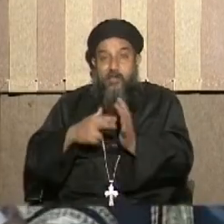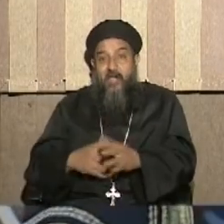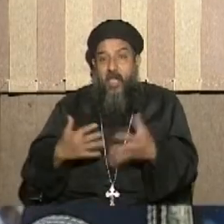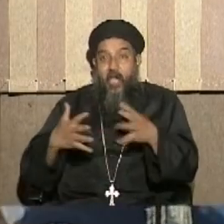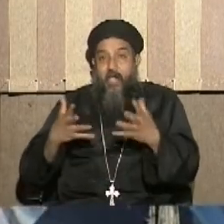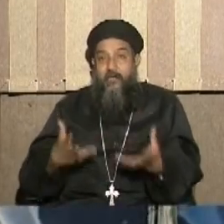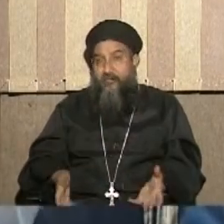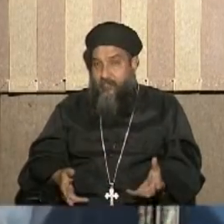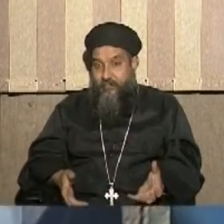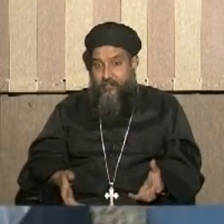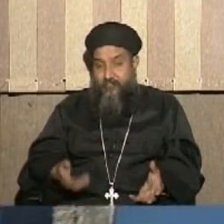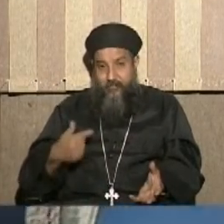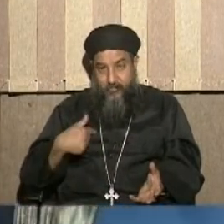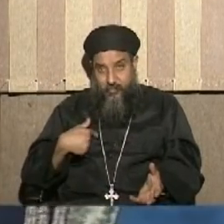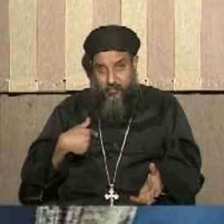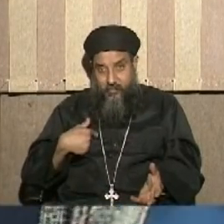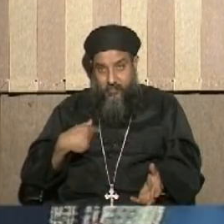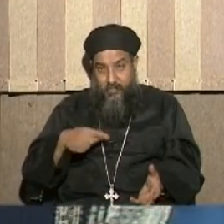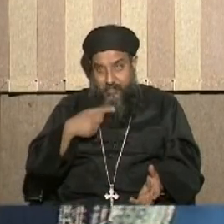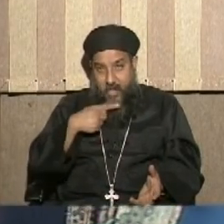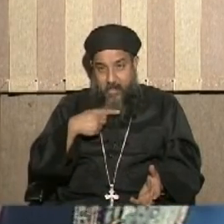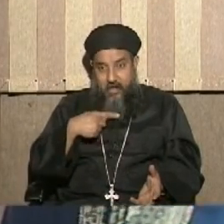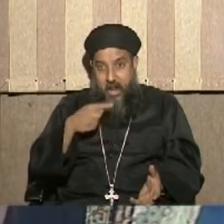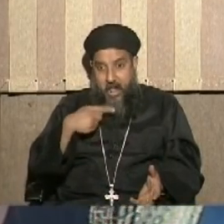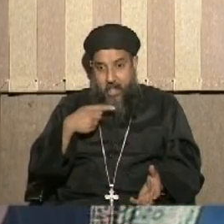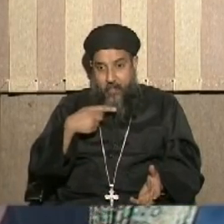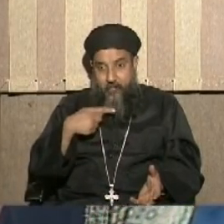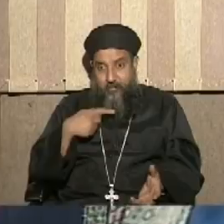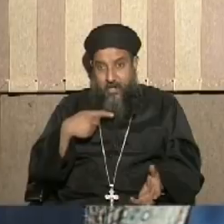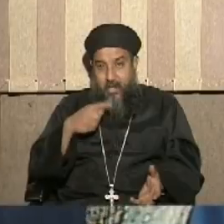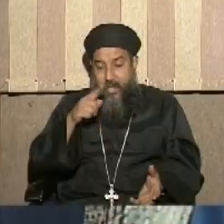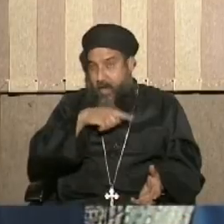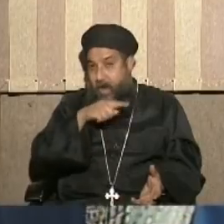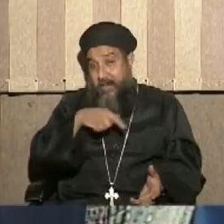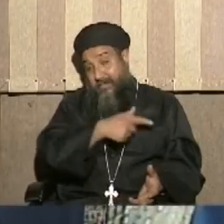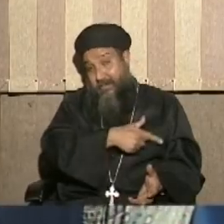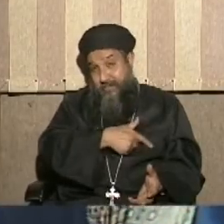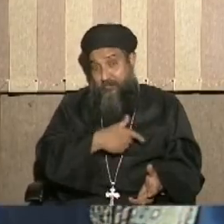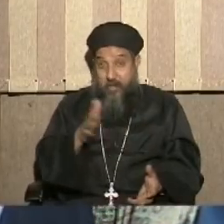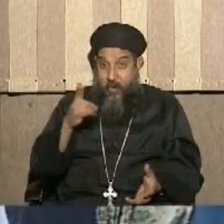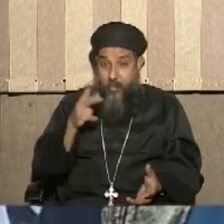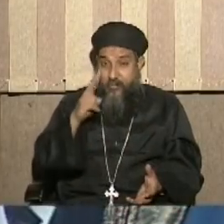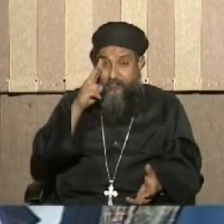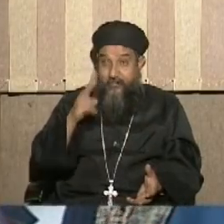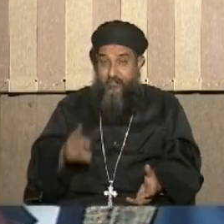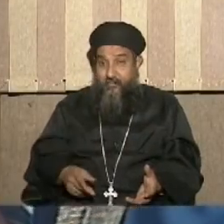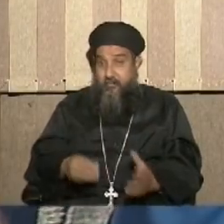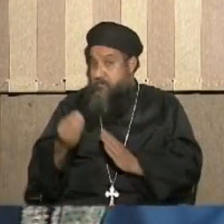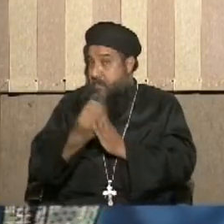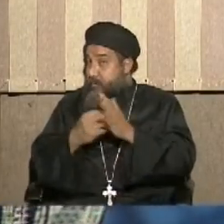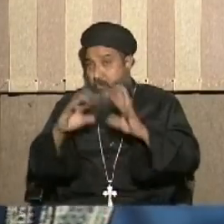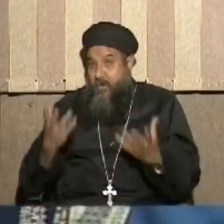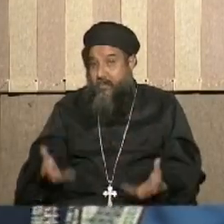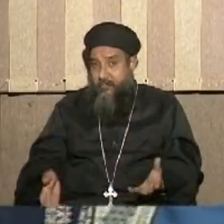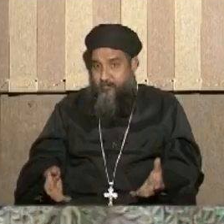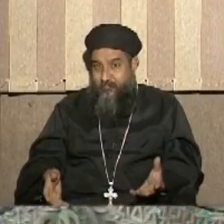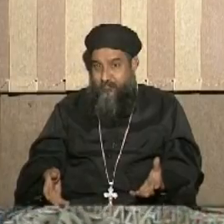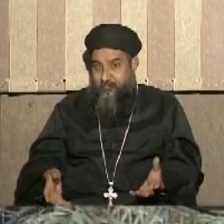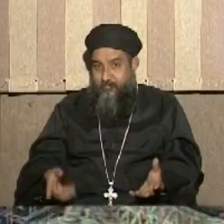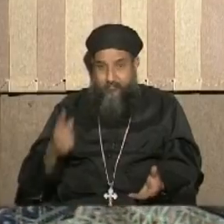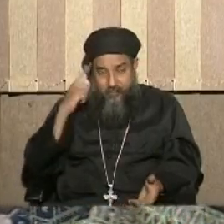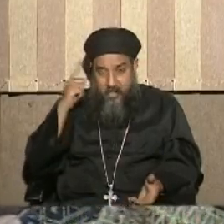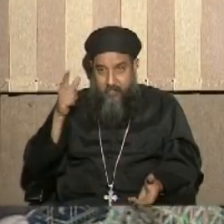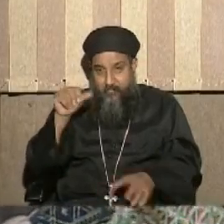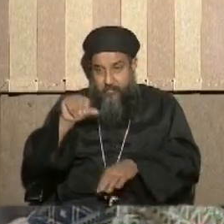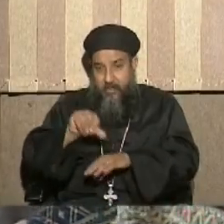وإحنا عملنا إيه؟ هو في حاجة غلط يعني إني كتبت ماكسيموس ودوماديوس؟ هو ممنوع ولا إيه؟